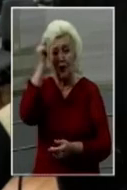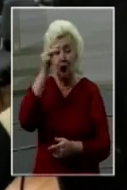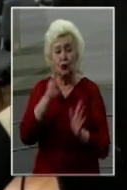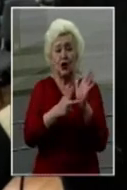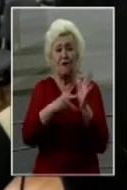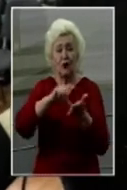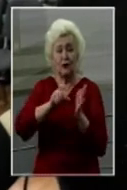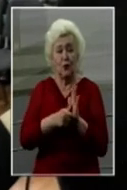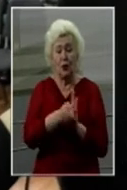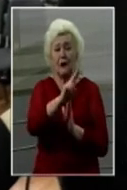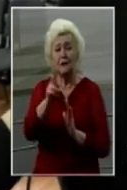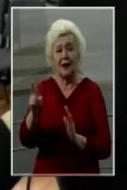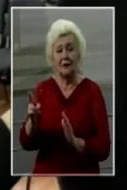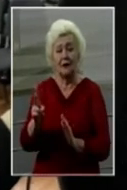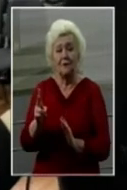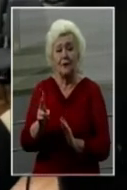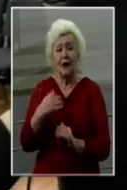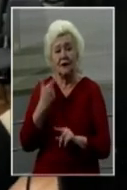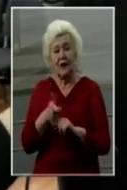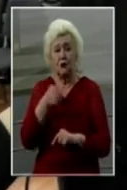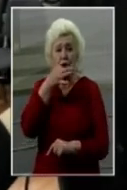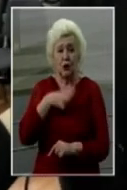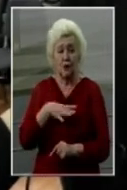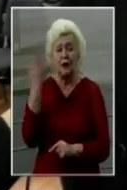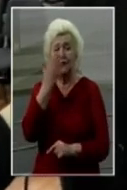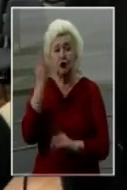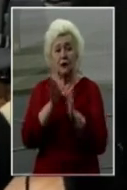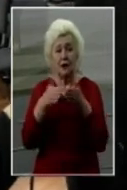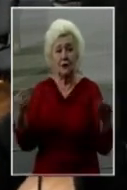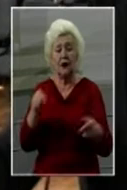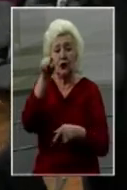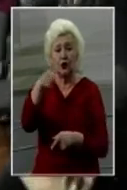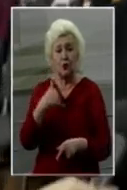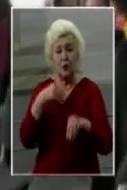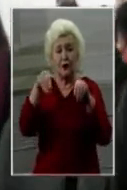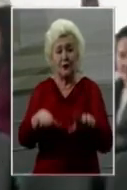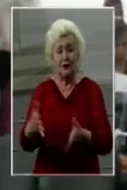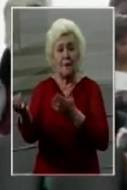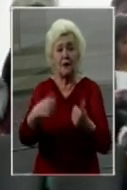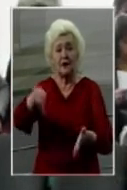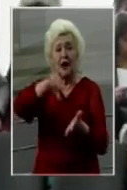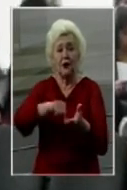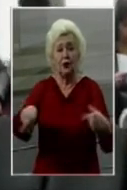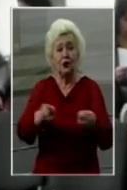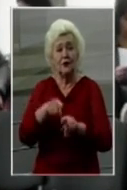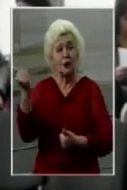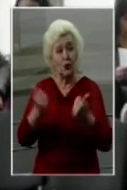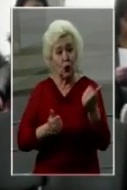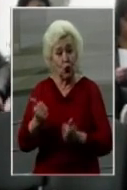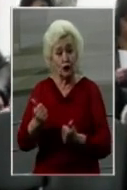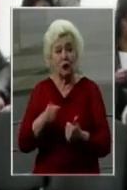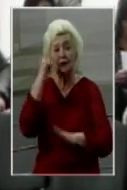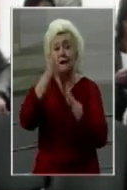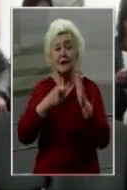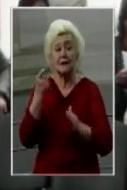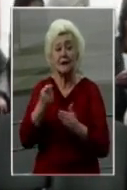класу, які нам дуже подобається читати книжки. І тому ми вирішили прийняти участь в такому конкурсі.